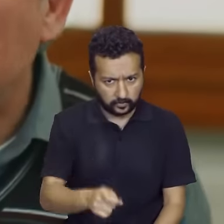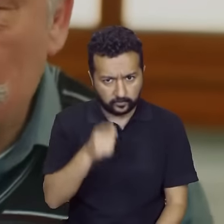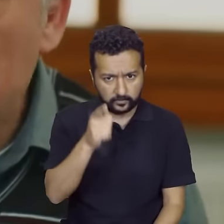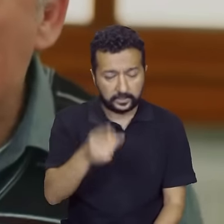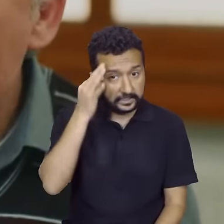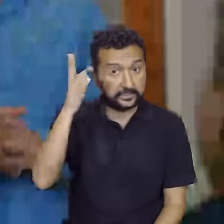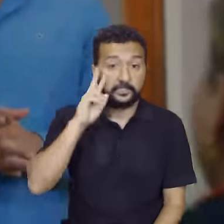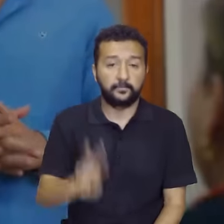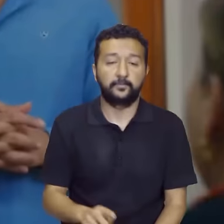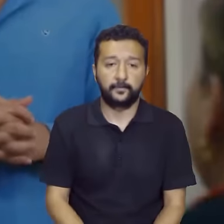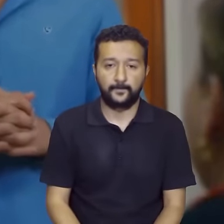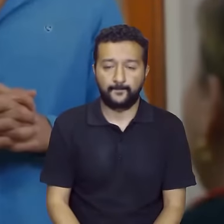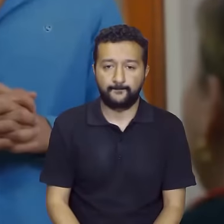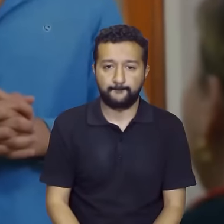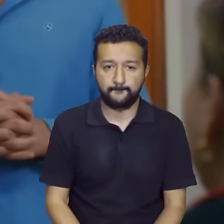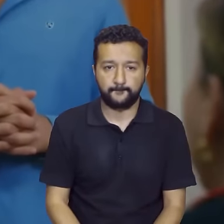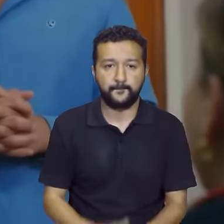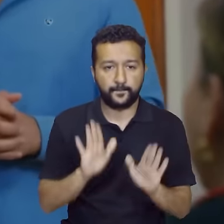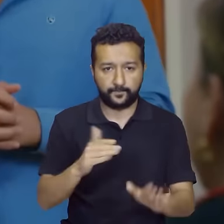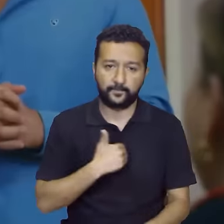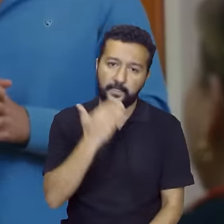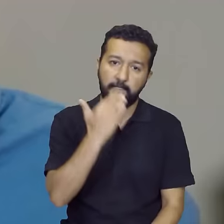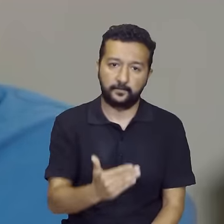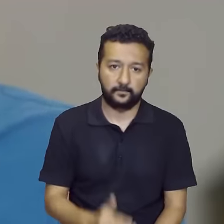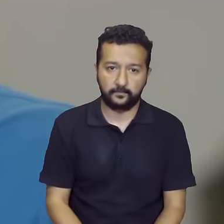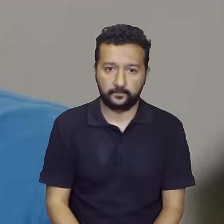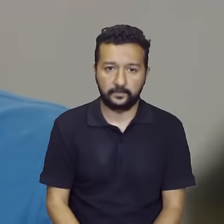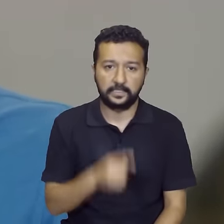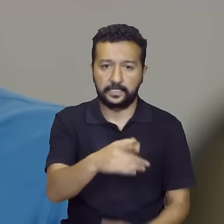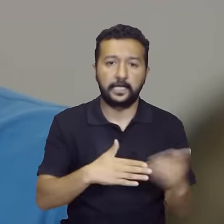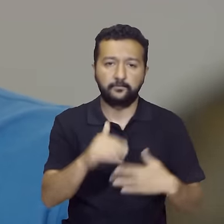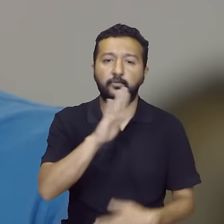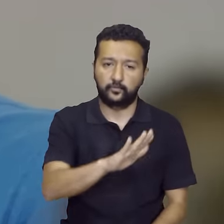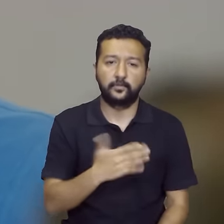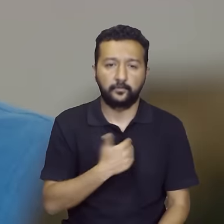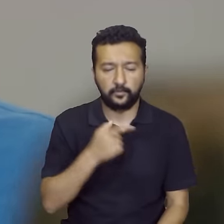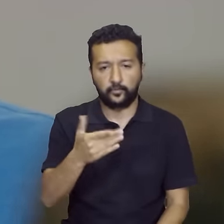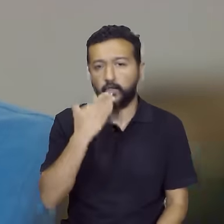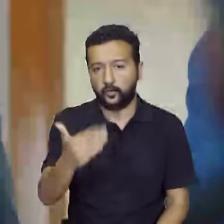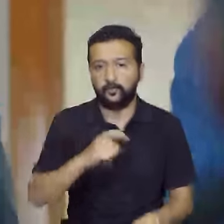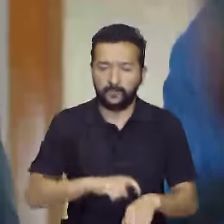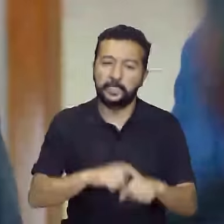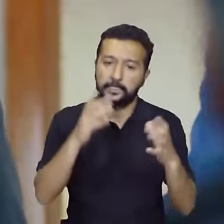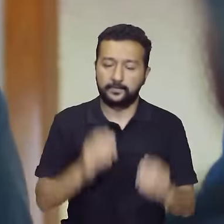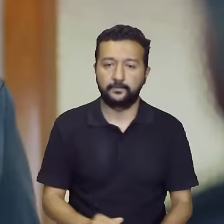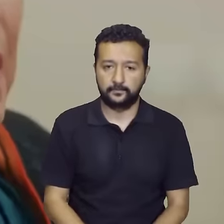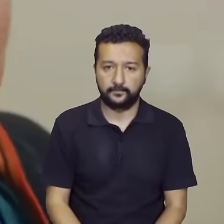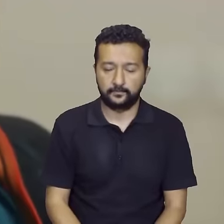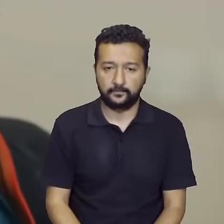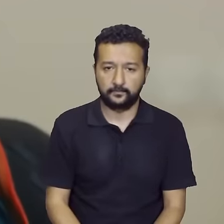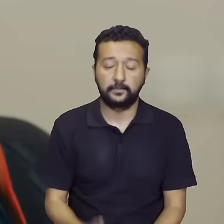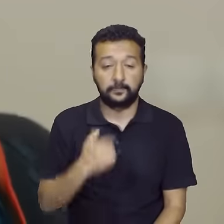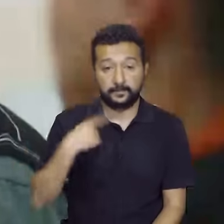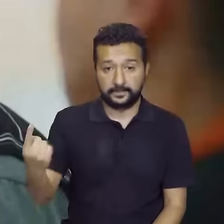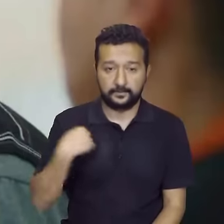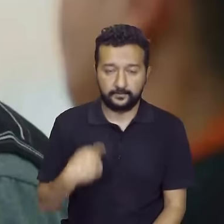şunu ya, çıldıracağım. Tamam, ben söylüyorum. Sen karışmadır. Artık bunu söylemenin vakti geldi.